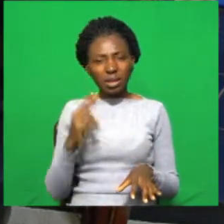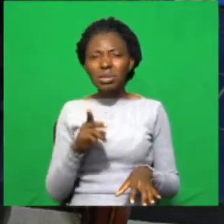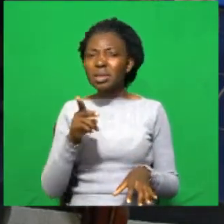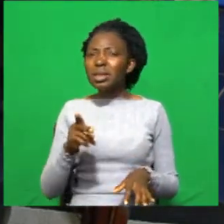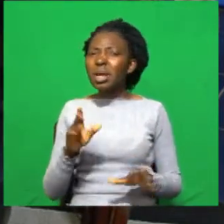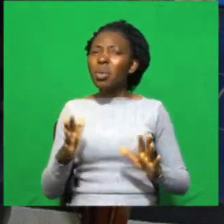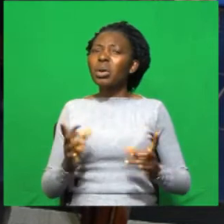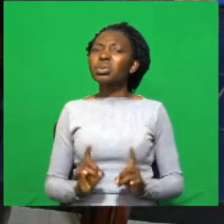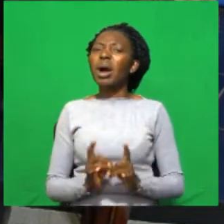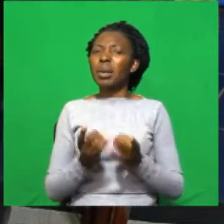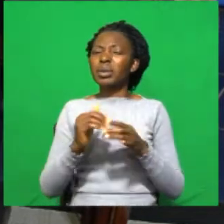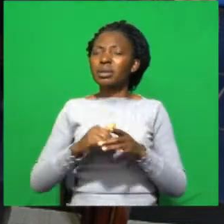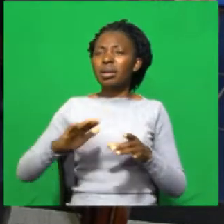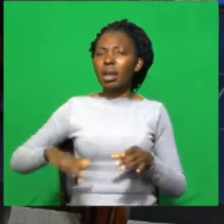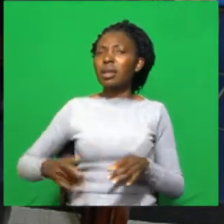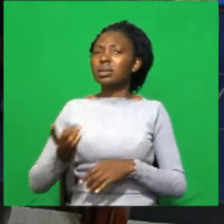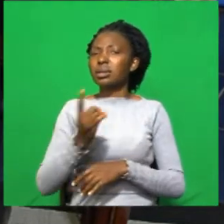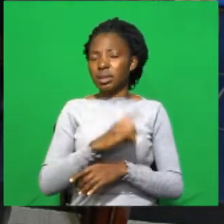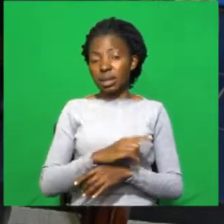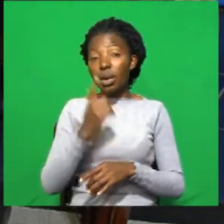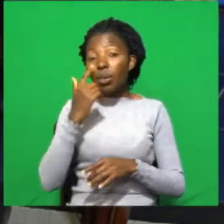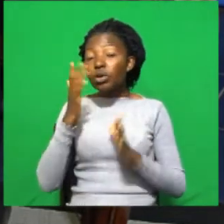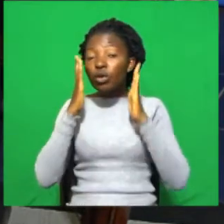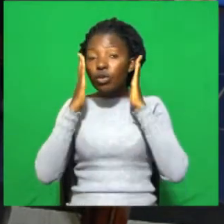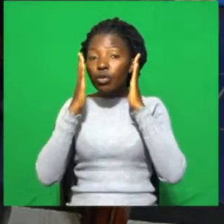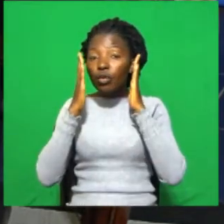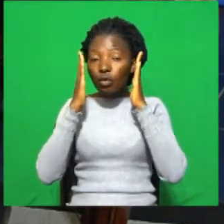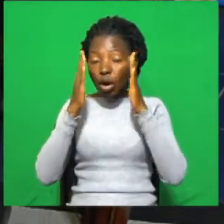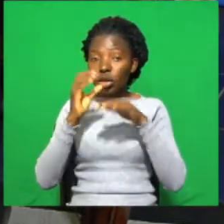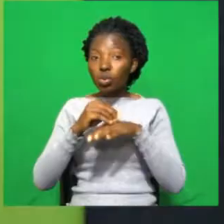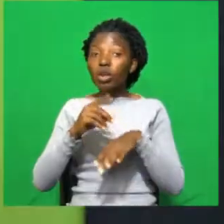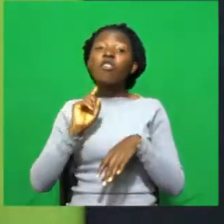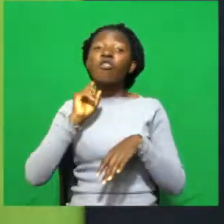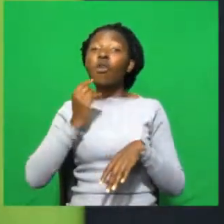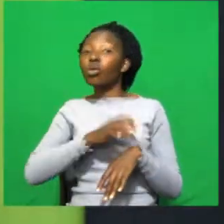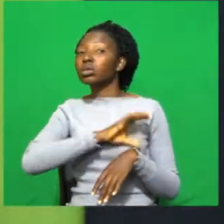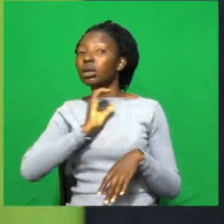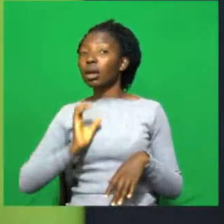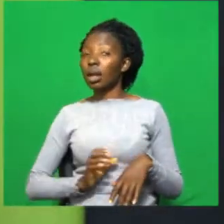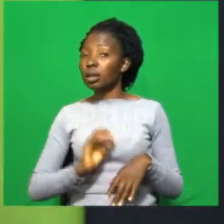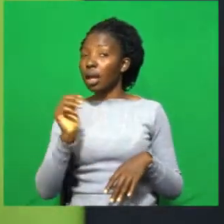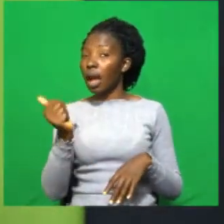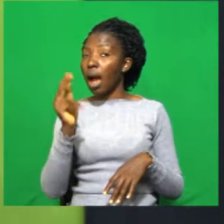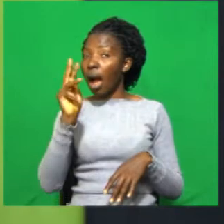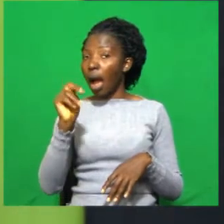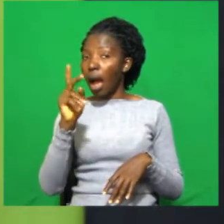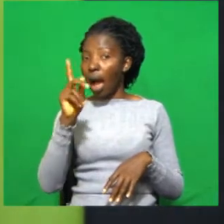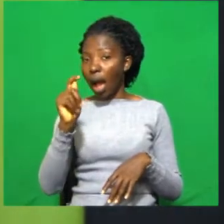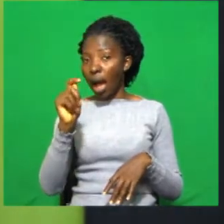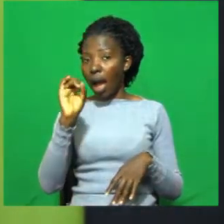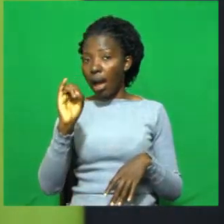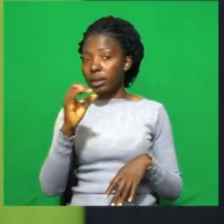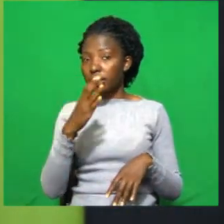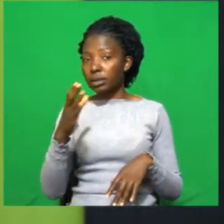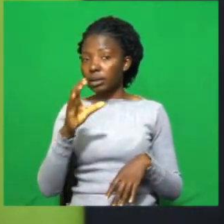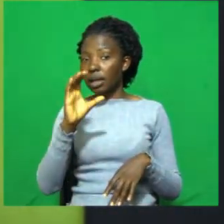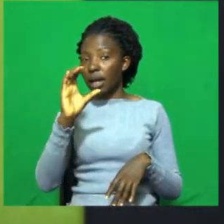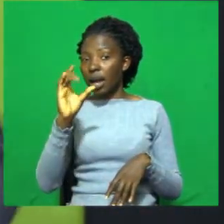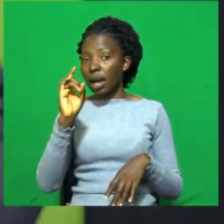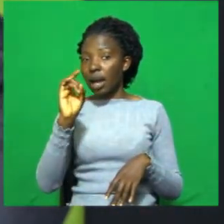chiko chichanyatsoitika mazuva ekupedzisira takatasana naandikristu nekudzoka kwaJesu. Saka chekutanga chatoda kuona